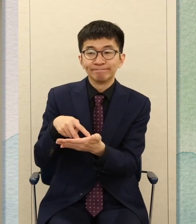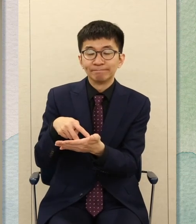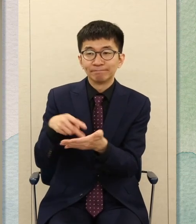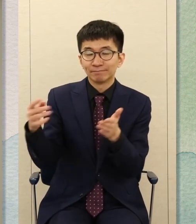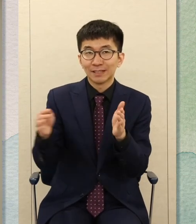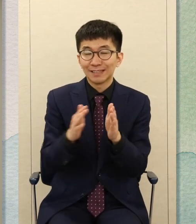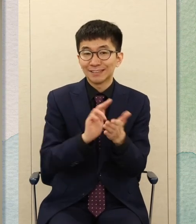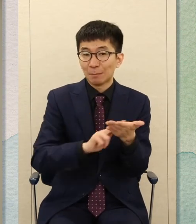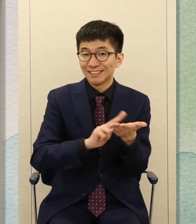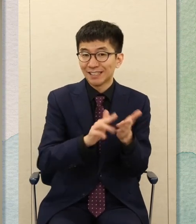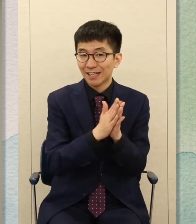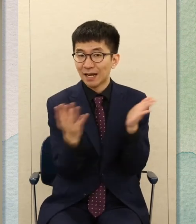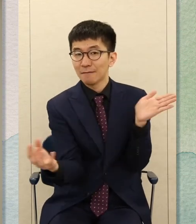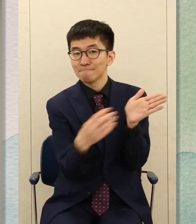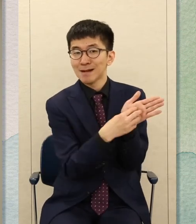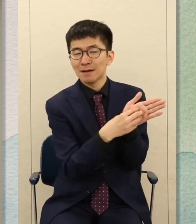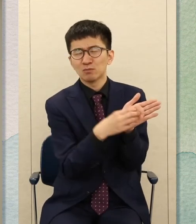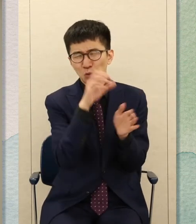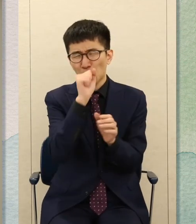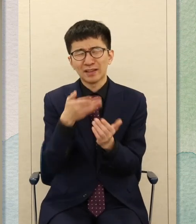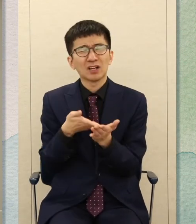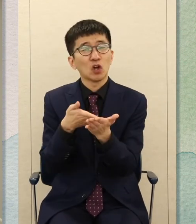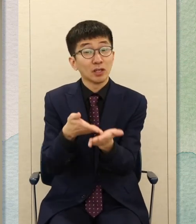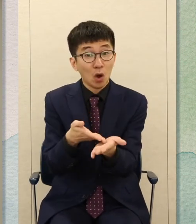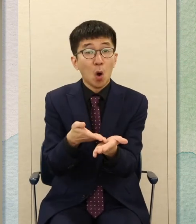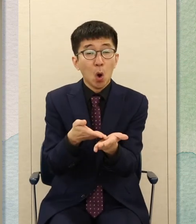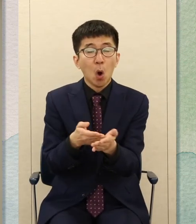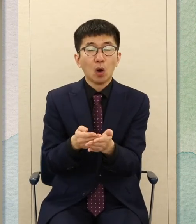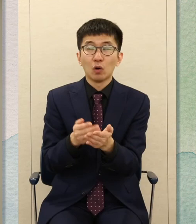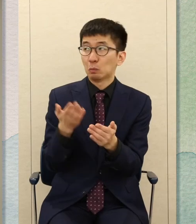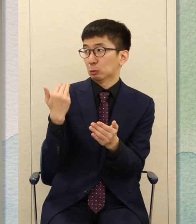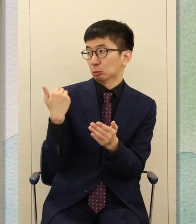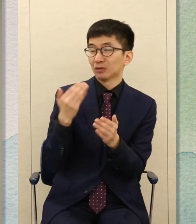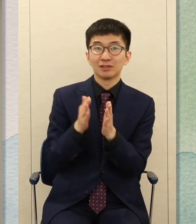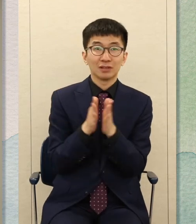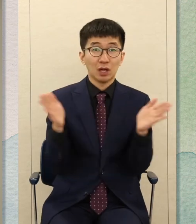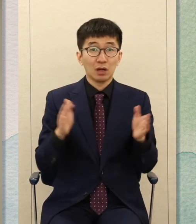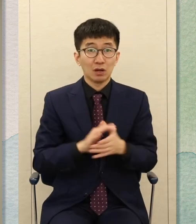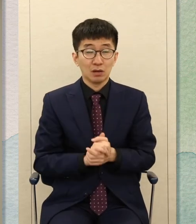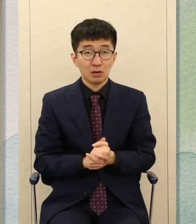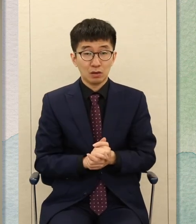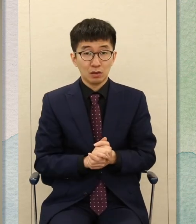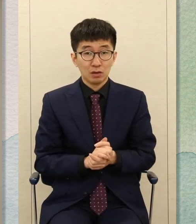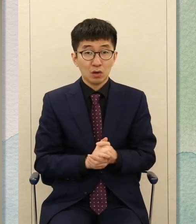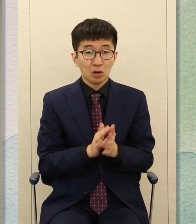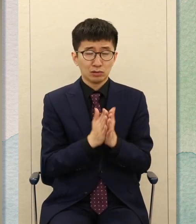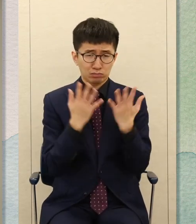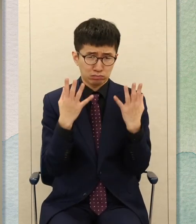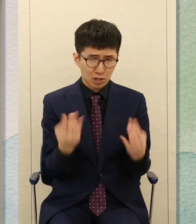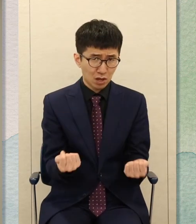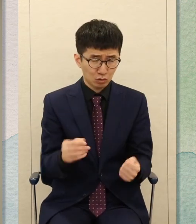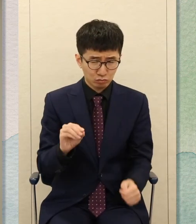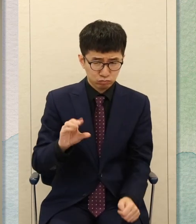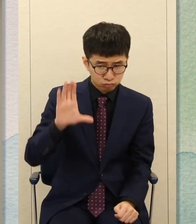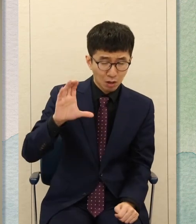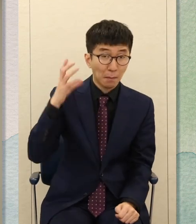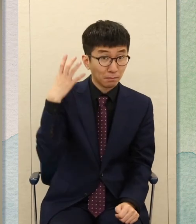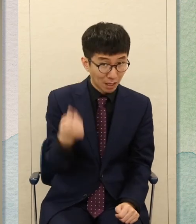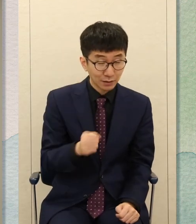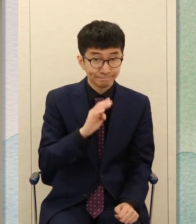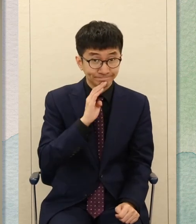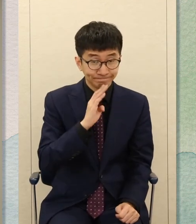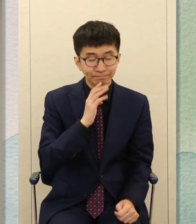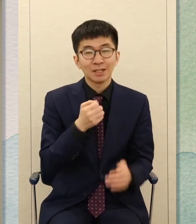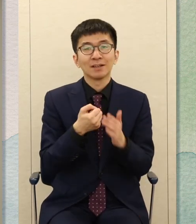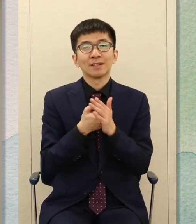있어요. 그러니까 그런 좀 청소년들이 라이트 노블 너무 책도 많이 나오고 권수도 되게 많잖아요. 그래서 그런 것들을 좀